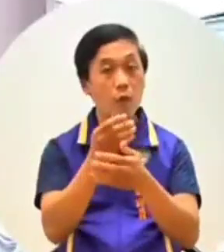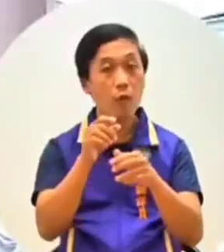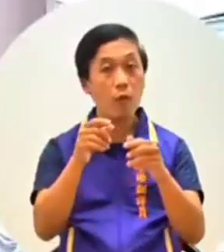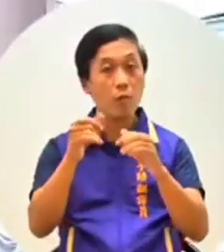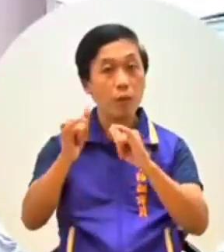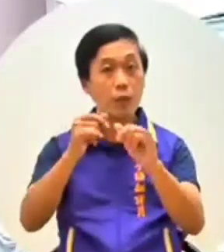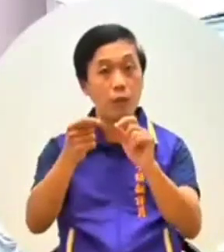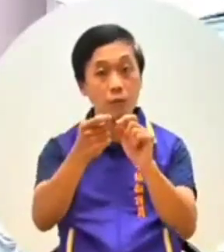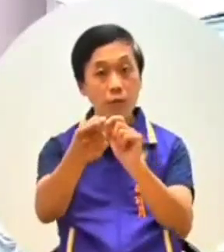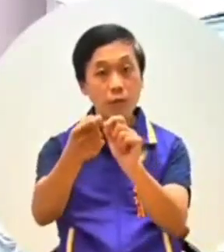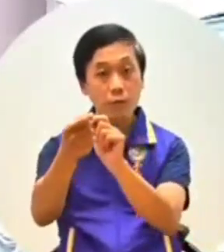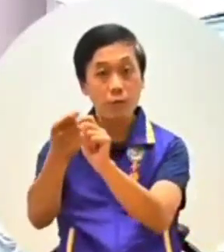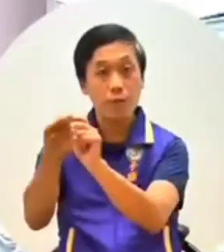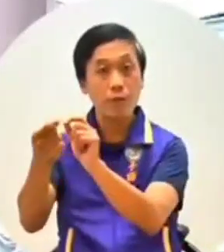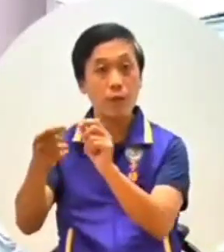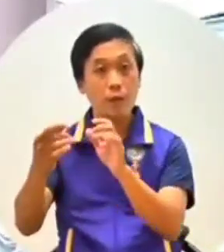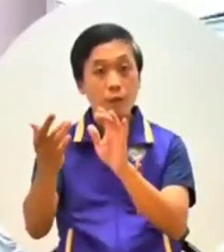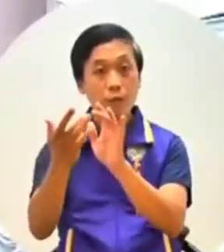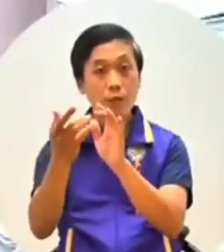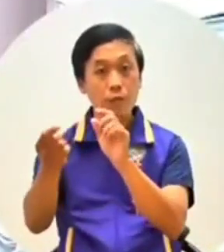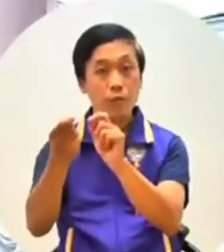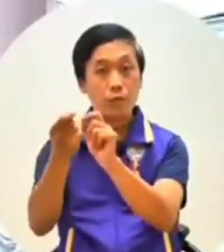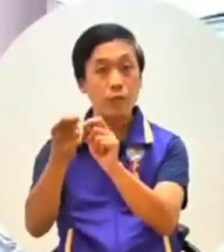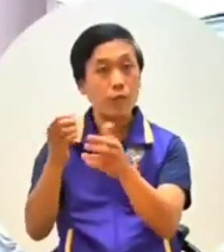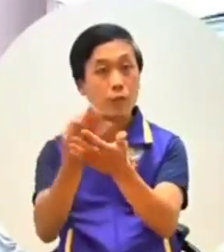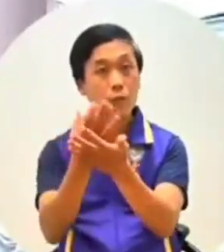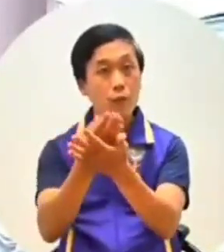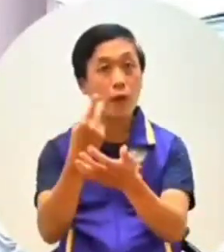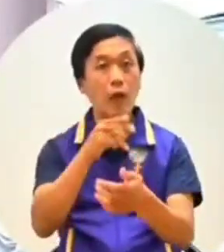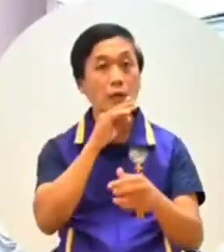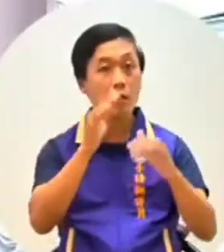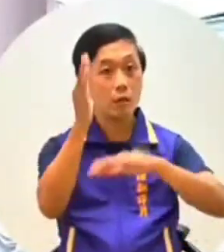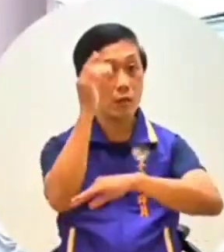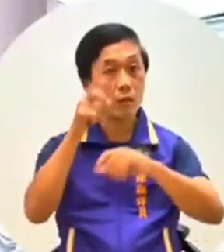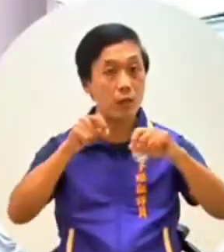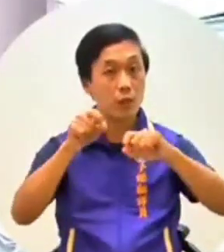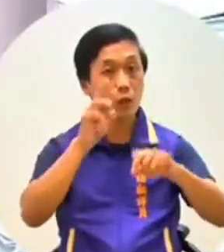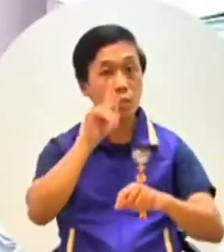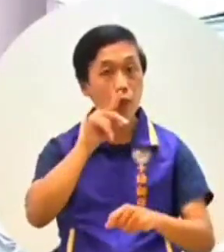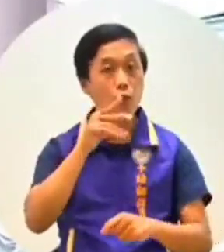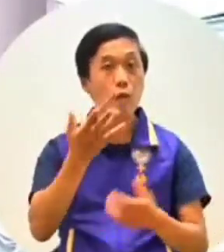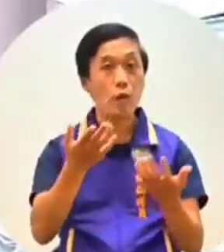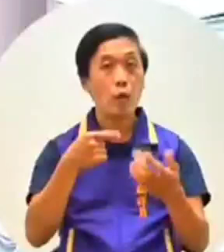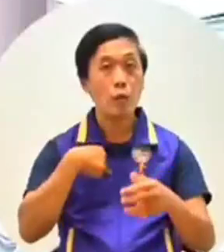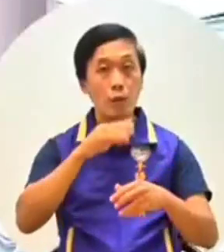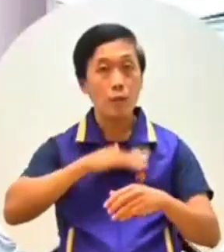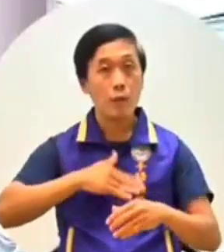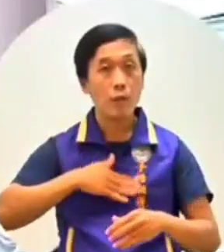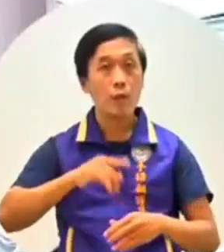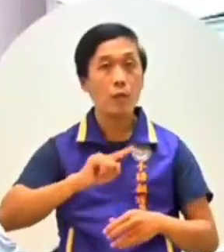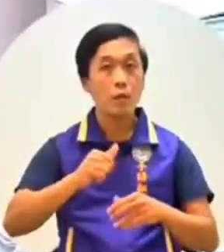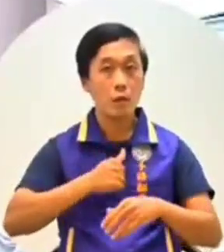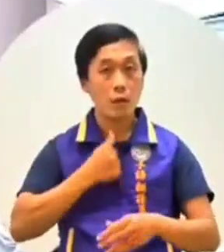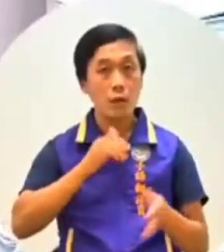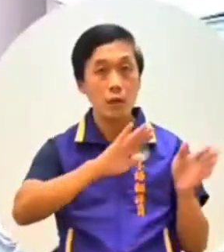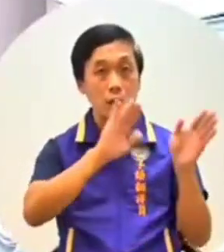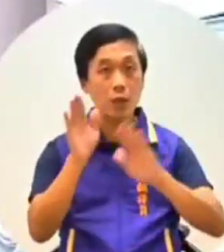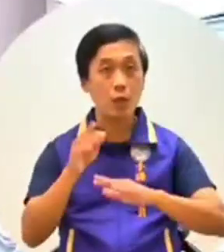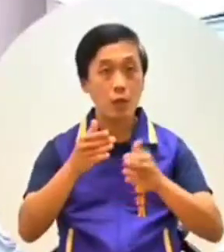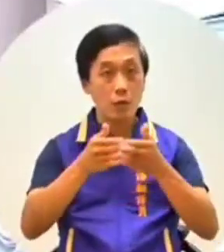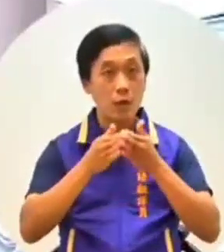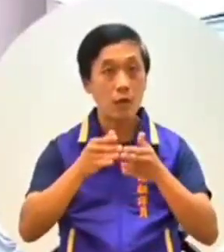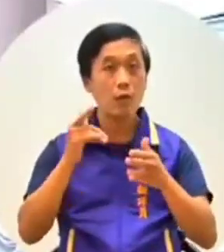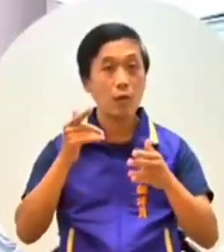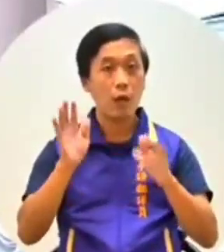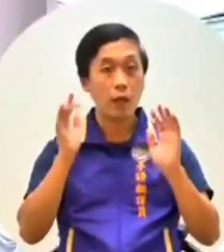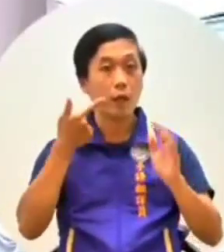是说我们中央政策完全搞错方向了呢？因为根据我们了解呢，其实是实际上会有需求的爸妈，